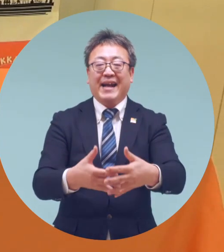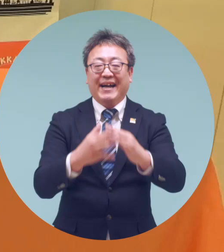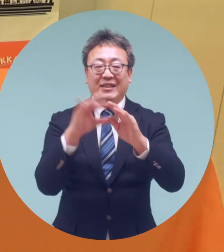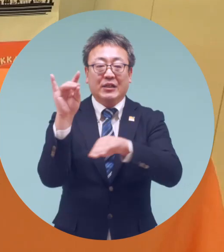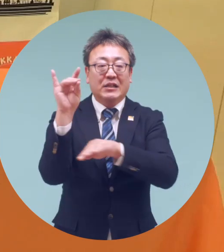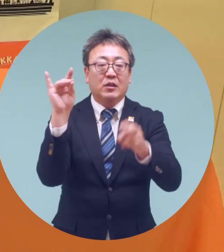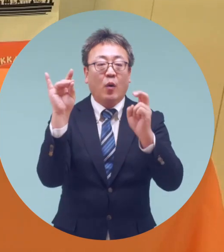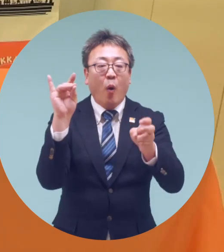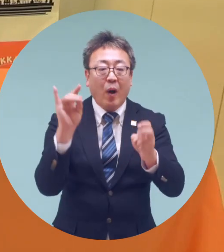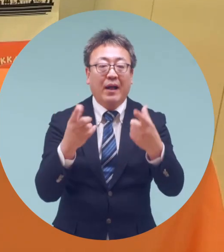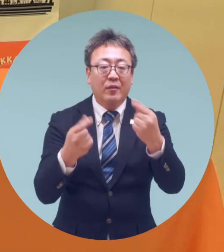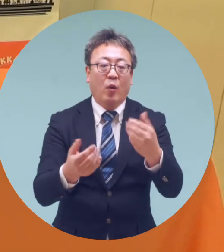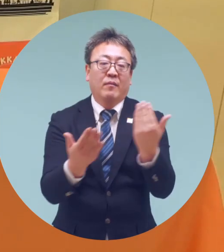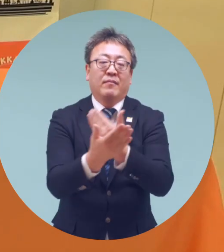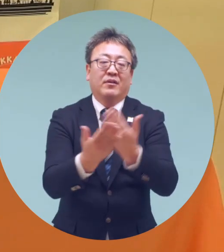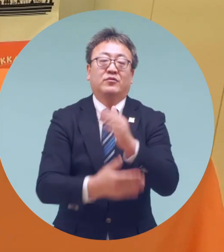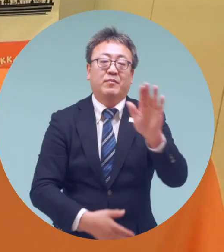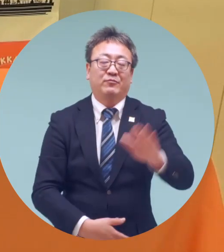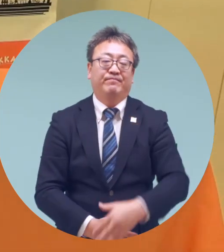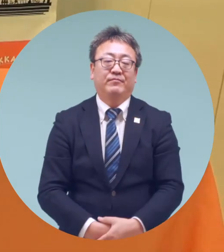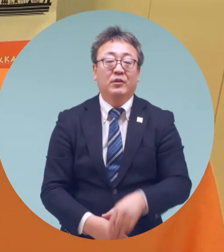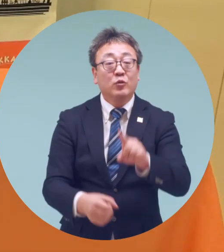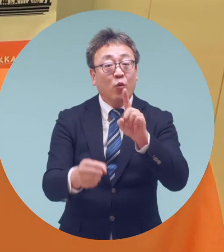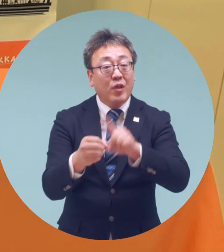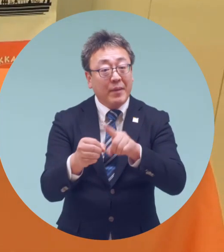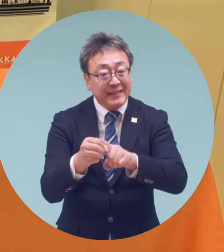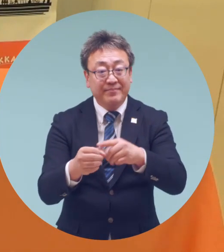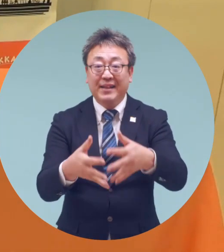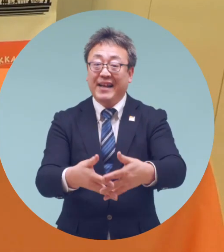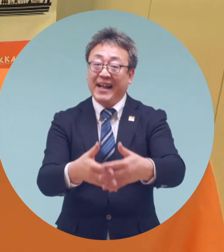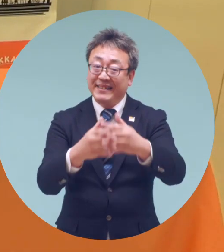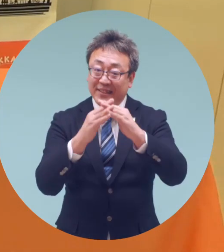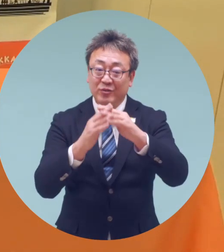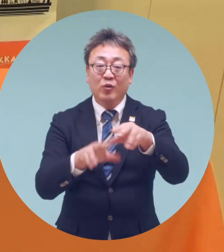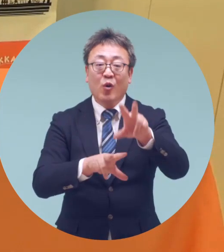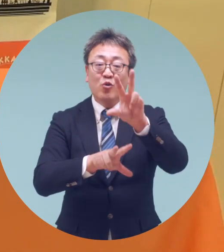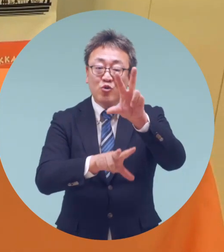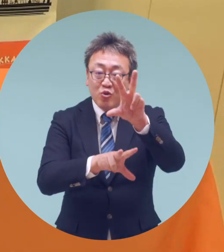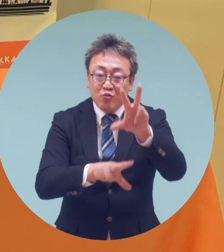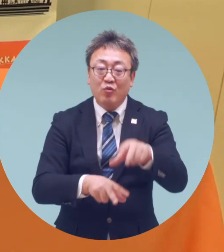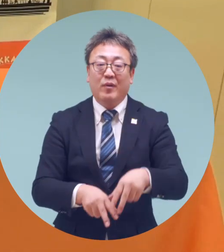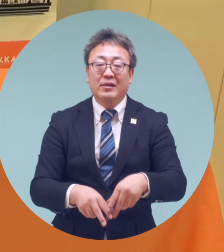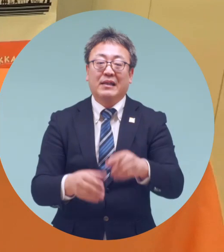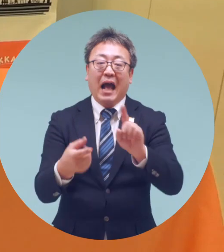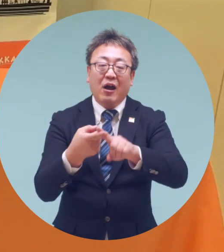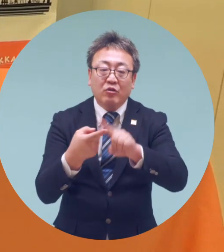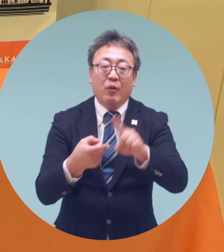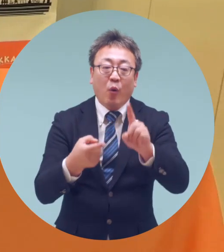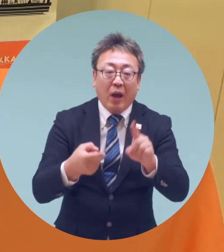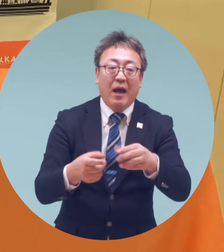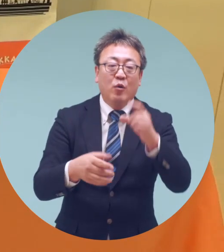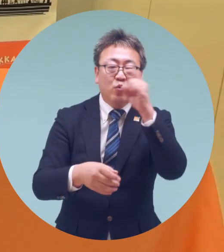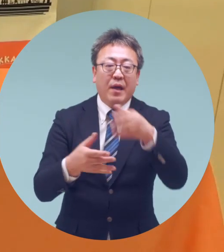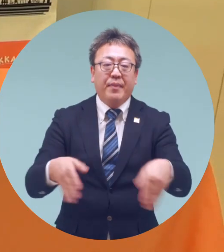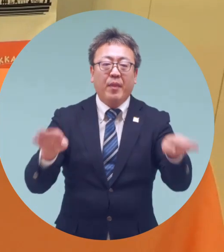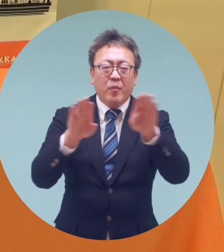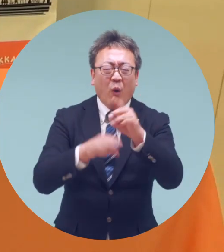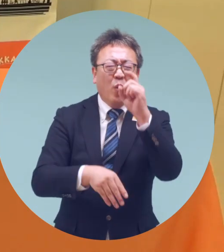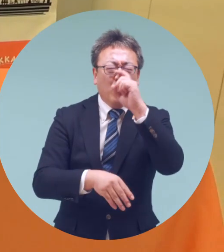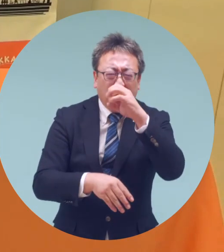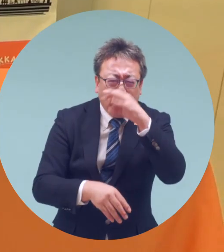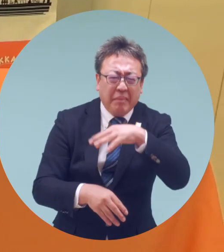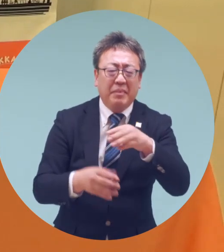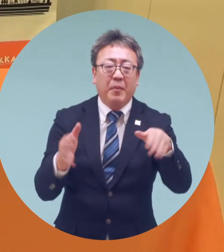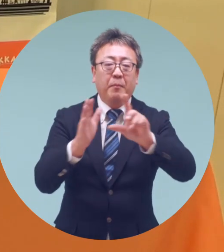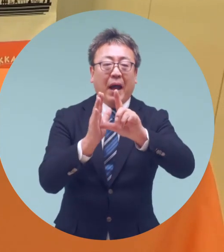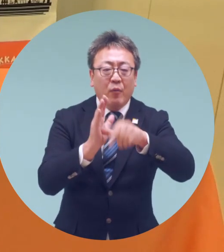基準法が改正されているからです。そのため現在のルールに適合していない古い建物や老朽化が著